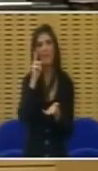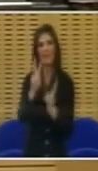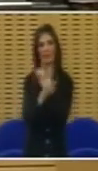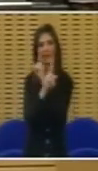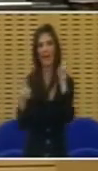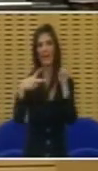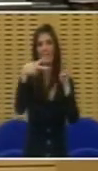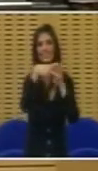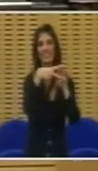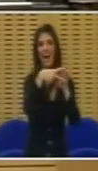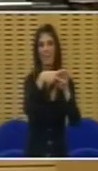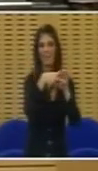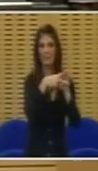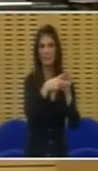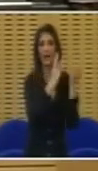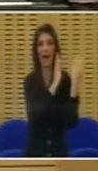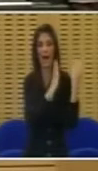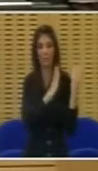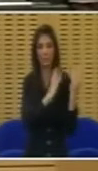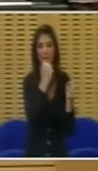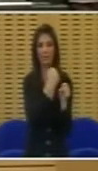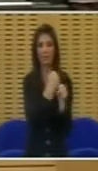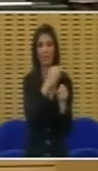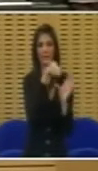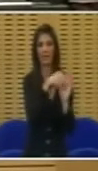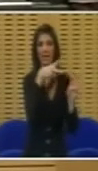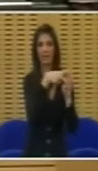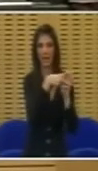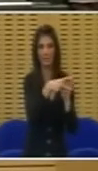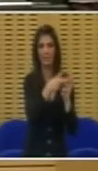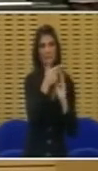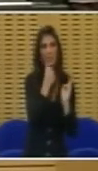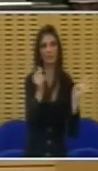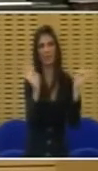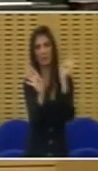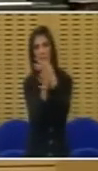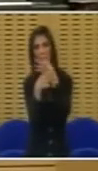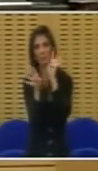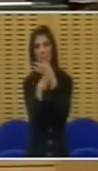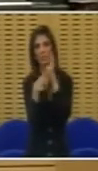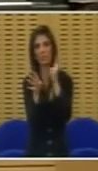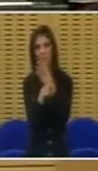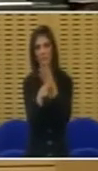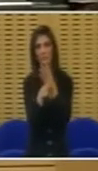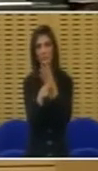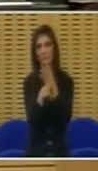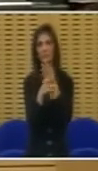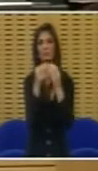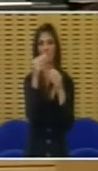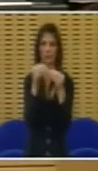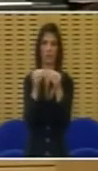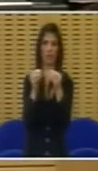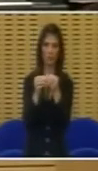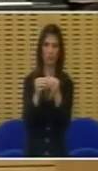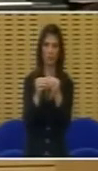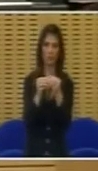των Κυπρίων καταθετών, προέβαιναν σε πλασματικές ανακοινώσεις, παραπλανώντας για τα πραγματικά δεδομένα και αποκρύβοντας